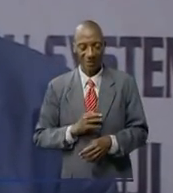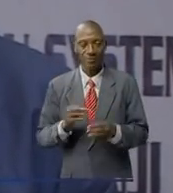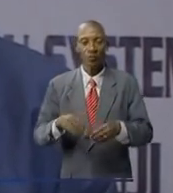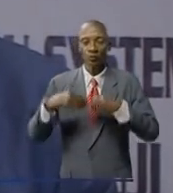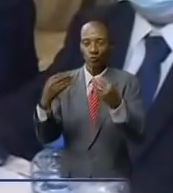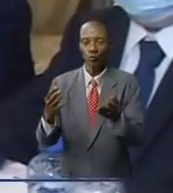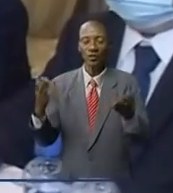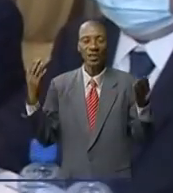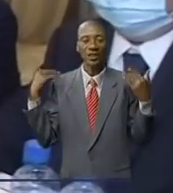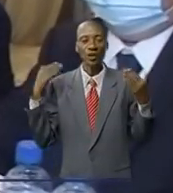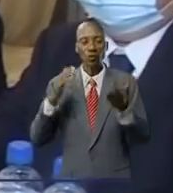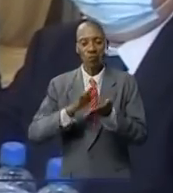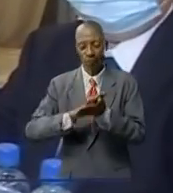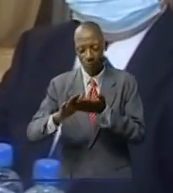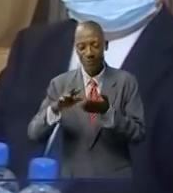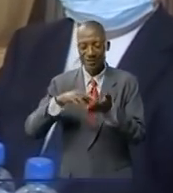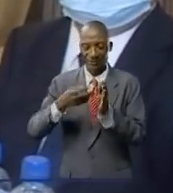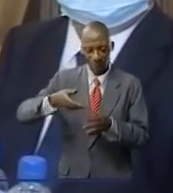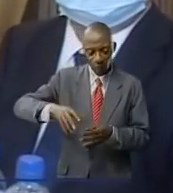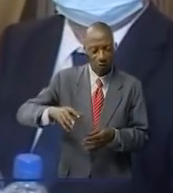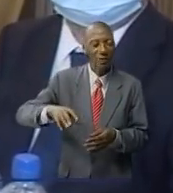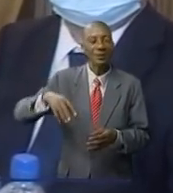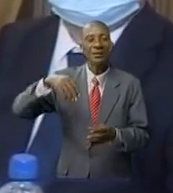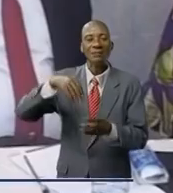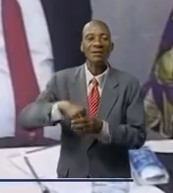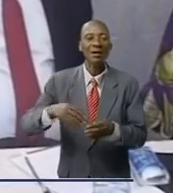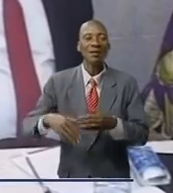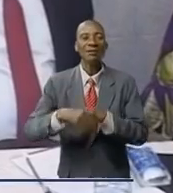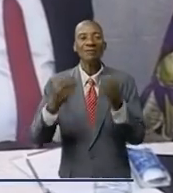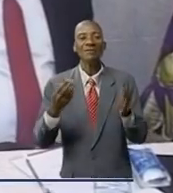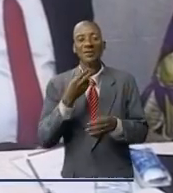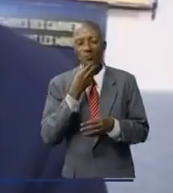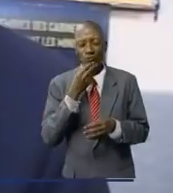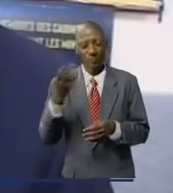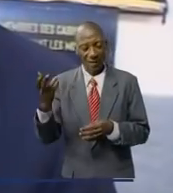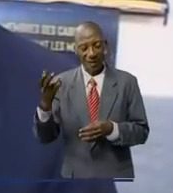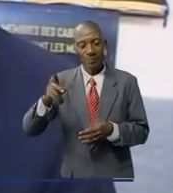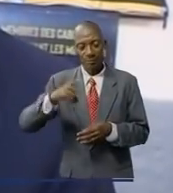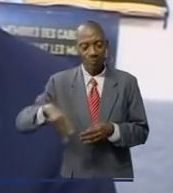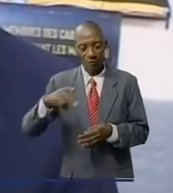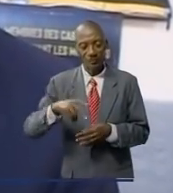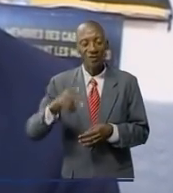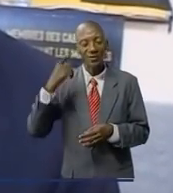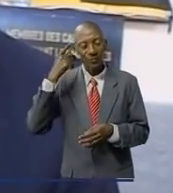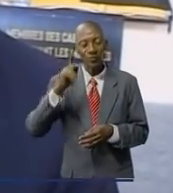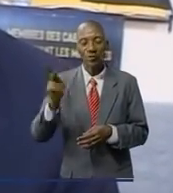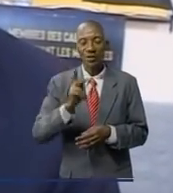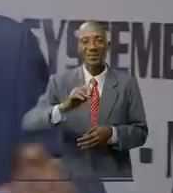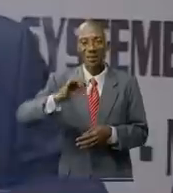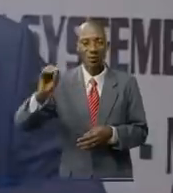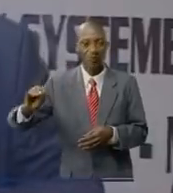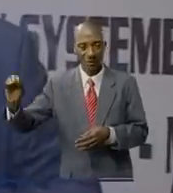qui s'est félicité de cette avancée qu'il a qualifiée de majeure. Il a en outre fait un plaidoyer et détaillé les aboutissements des 10